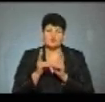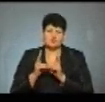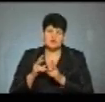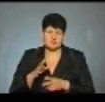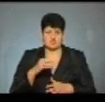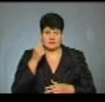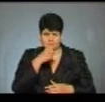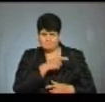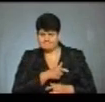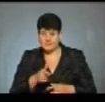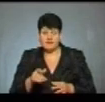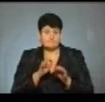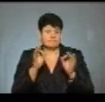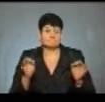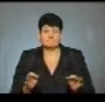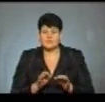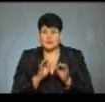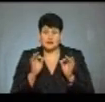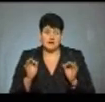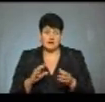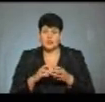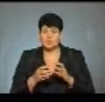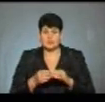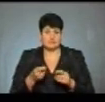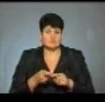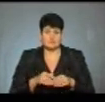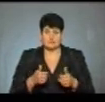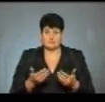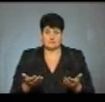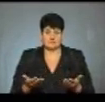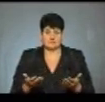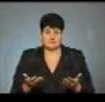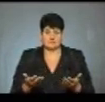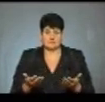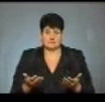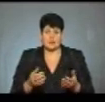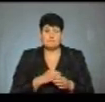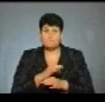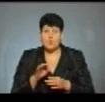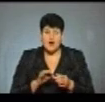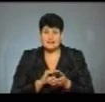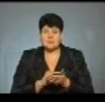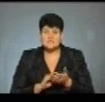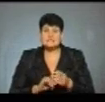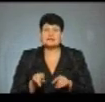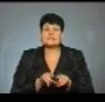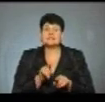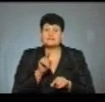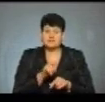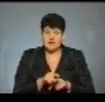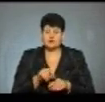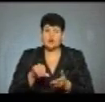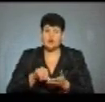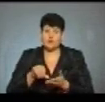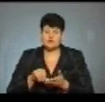але жодним чином ніяк результатів це не принесло. Проект написаний таким чином, що для